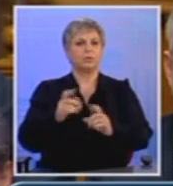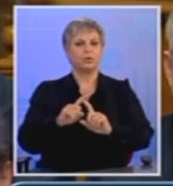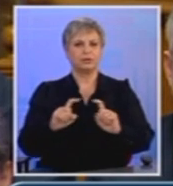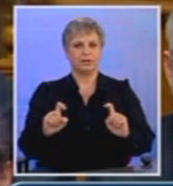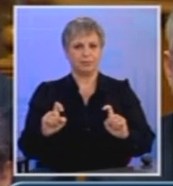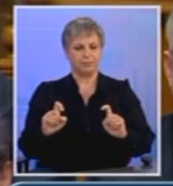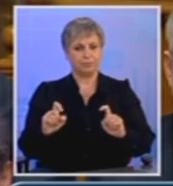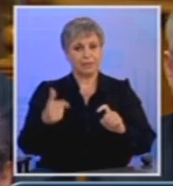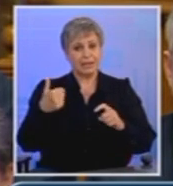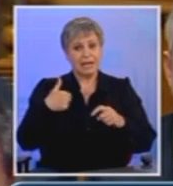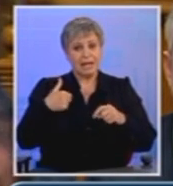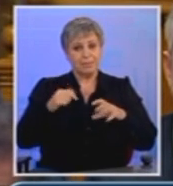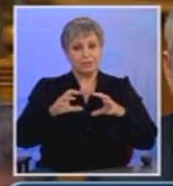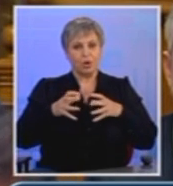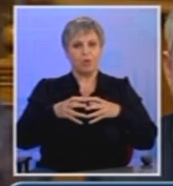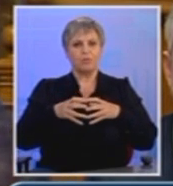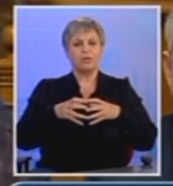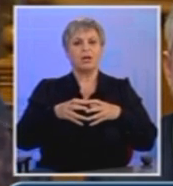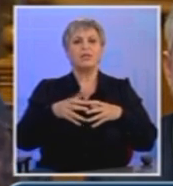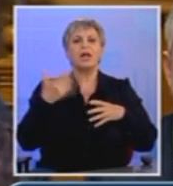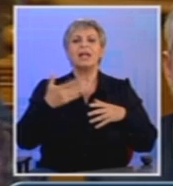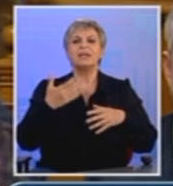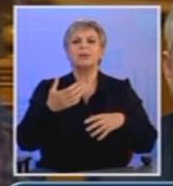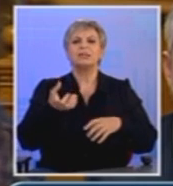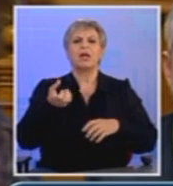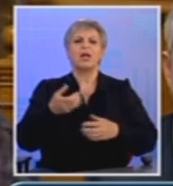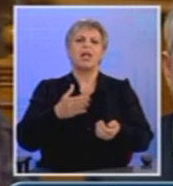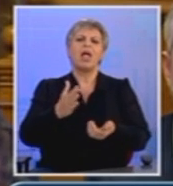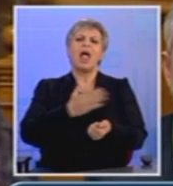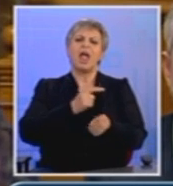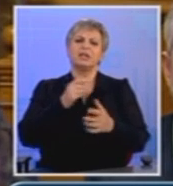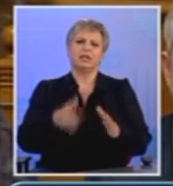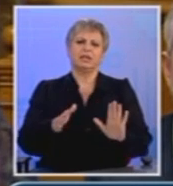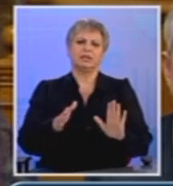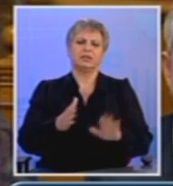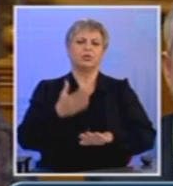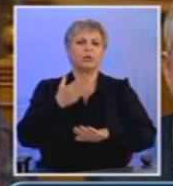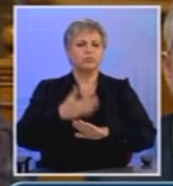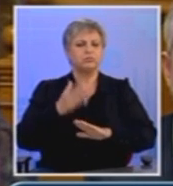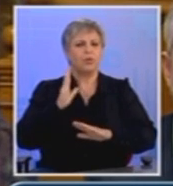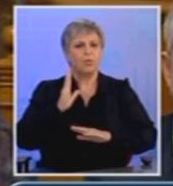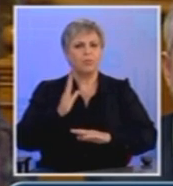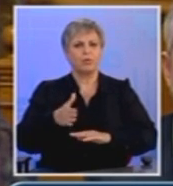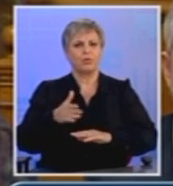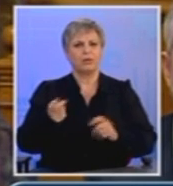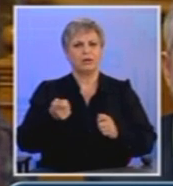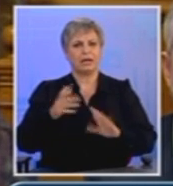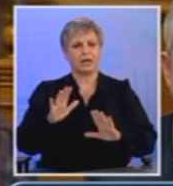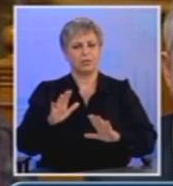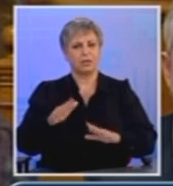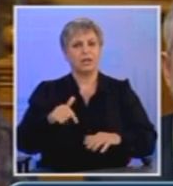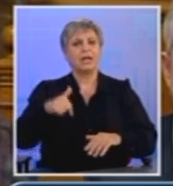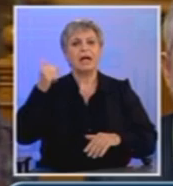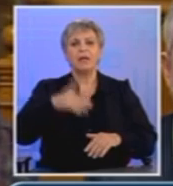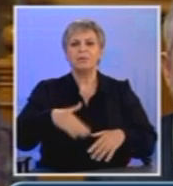εμείς τουλάχιστον αποτελούμε μία εγγύηση στον ελληνικό λαό ότι δεν θα προχωρήσουμε σε πράξεις και παραλήψεις όπως